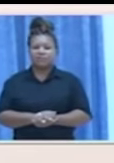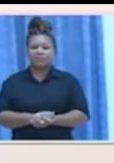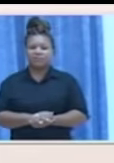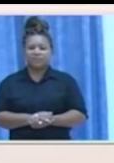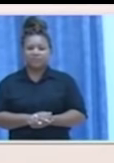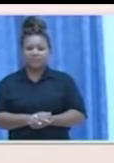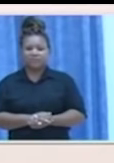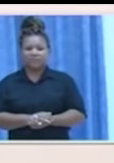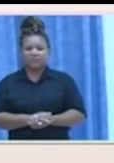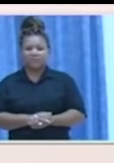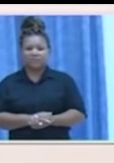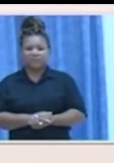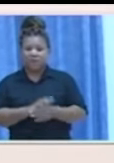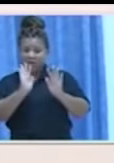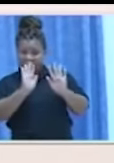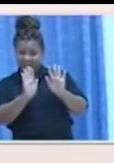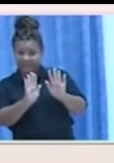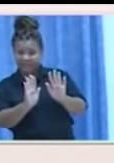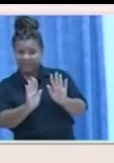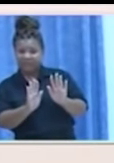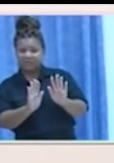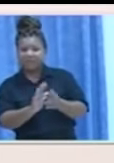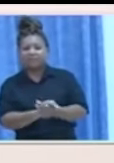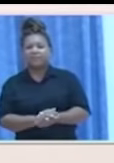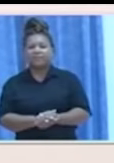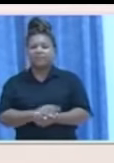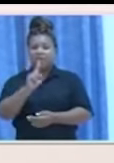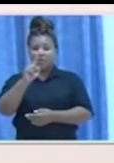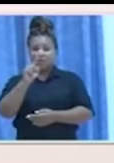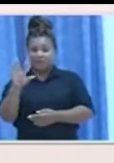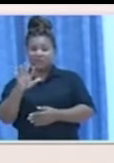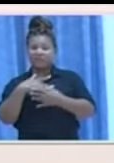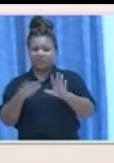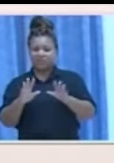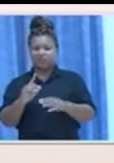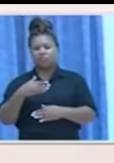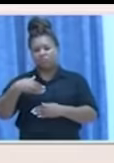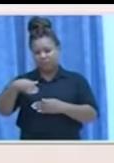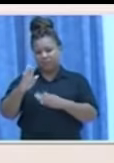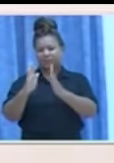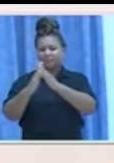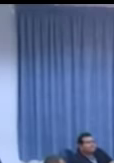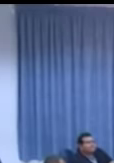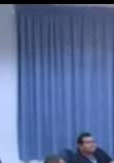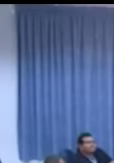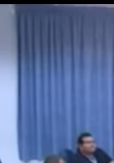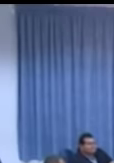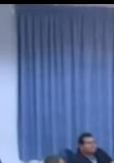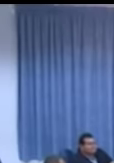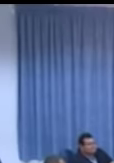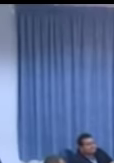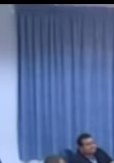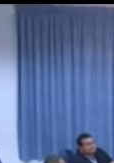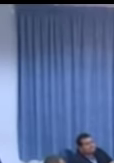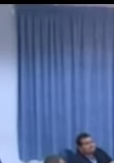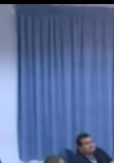finir de quarantaine dans un centre. Pour ça, l'autre flight, pour Ethiopian Airlines, c'est 7 personnes, tout